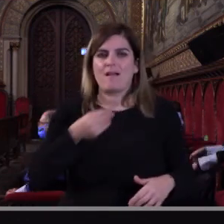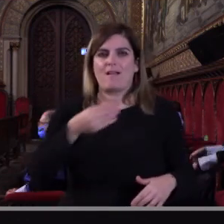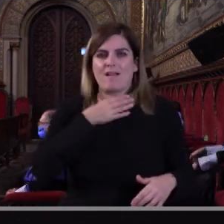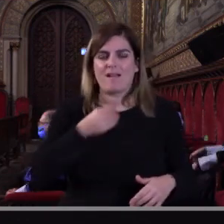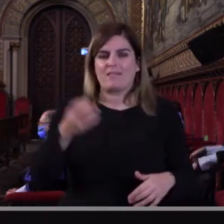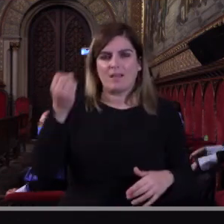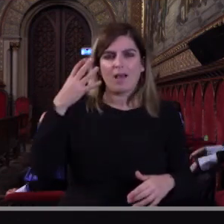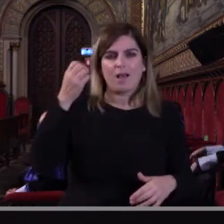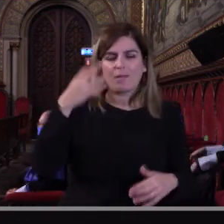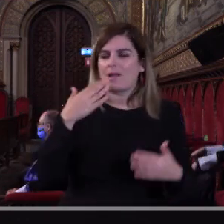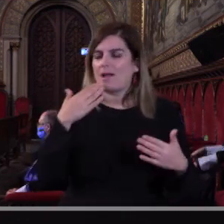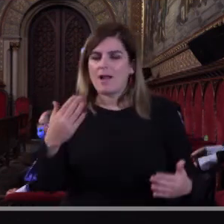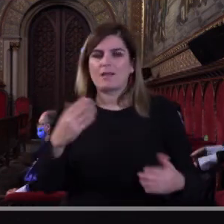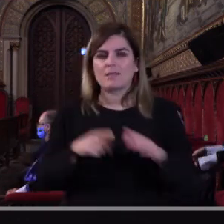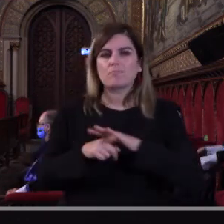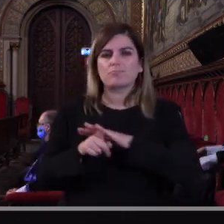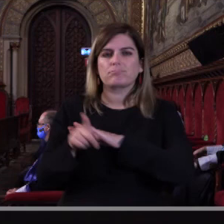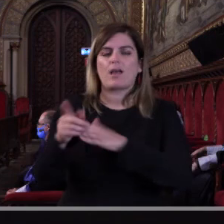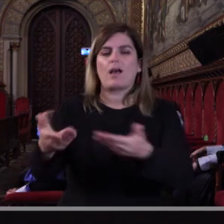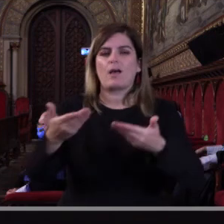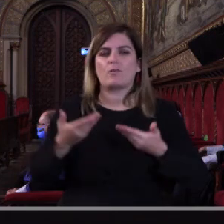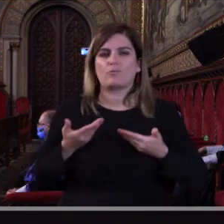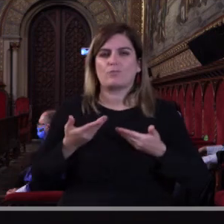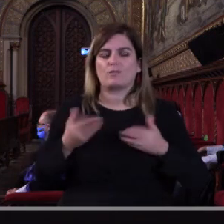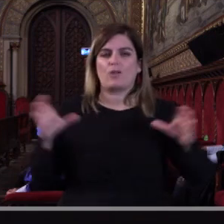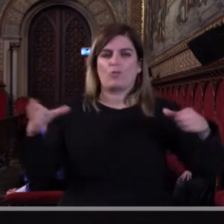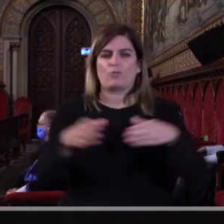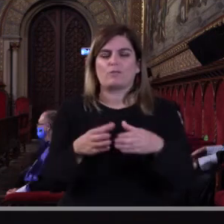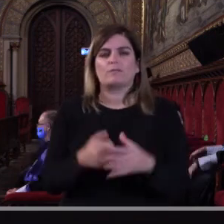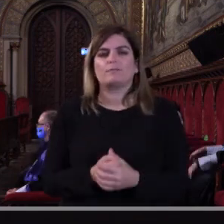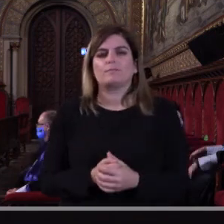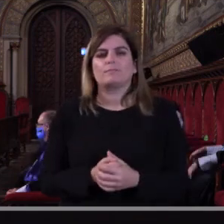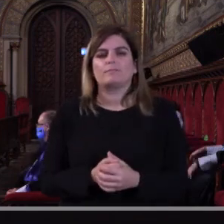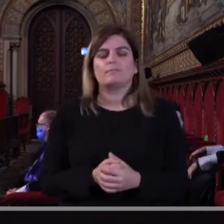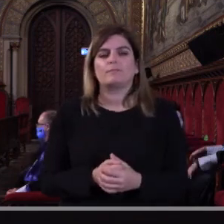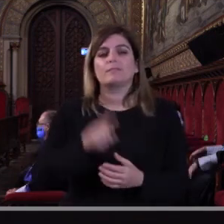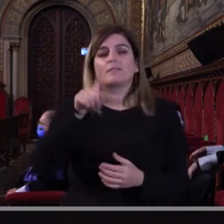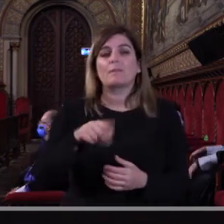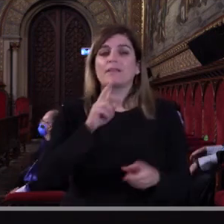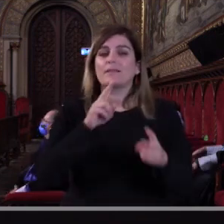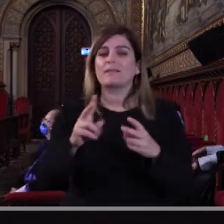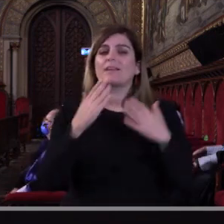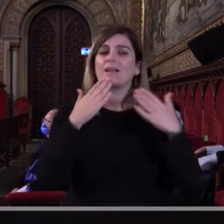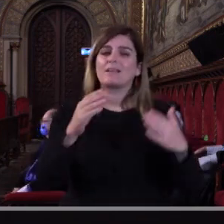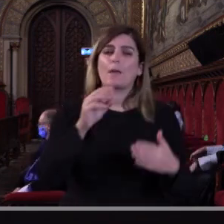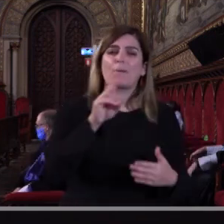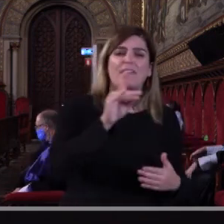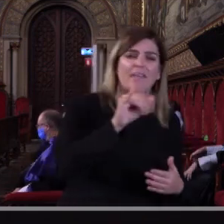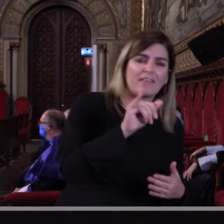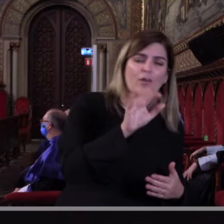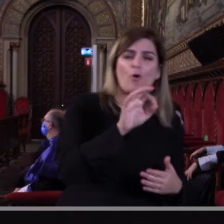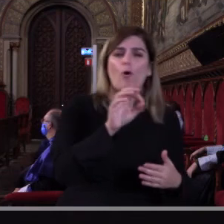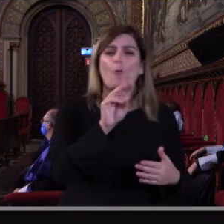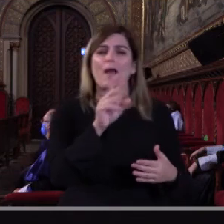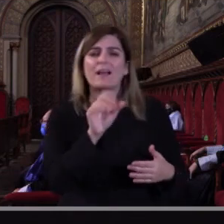com a persona ens ajuden a la resta de membres de la comunitat. I a tots i totes, PDI, PAS, Estudiantat,